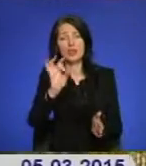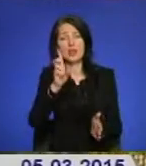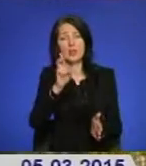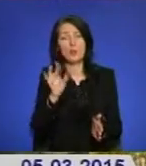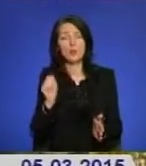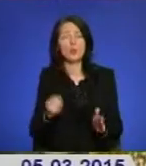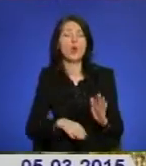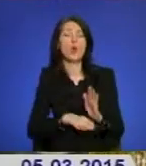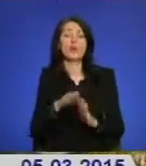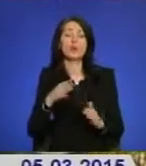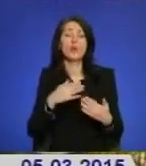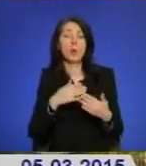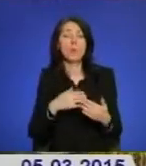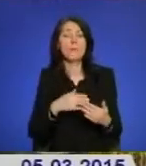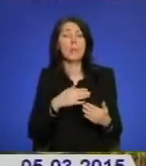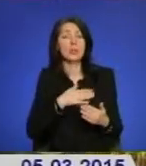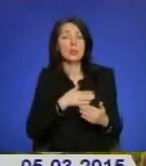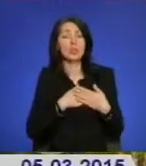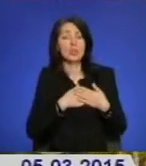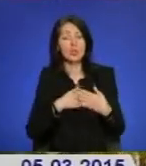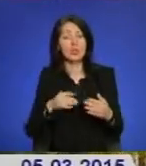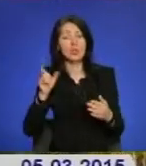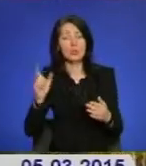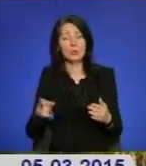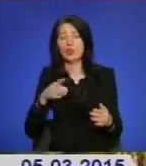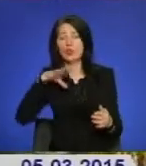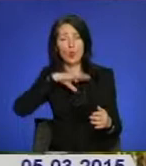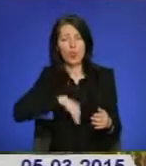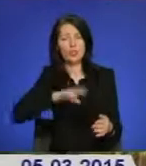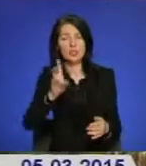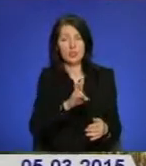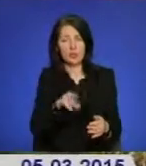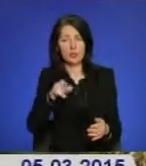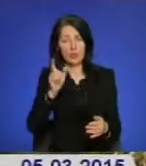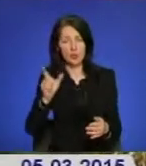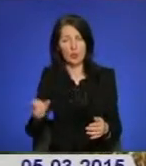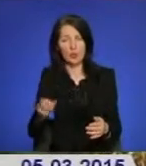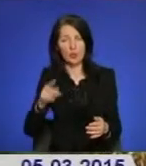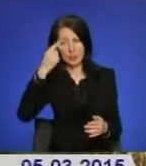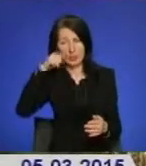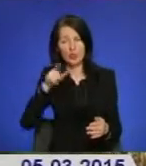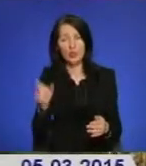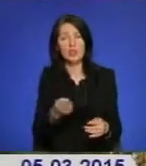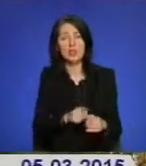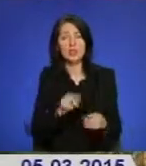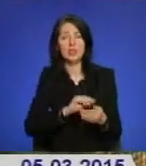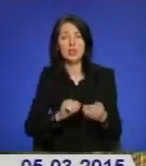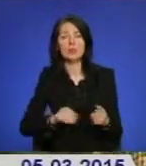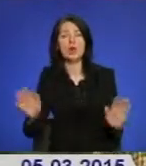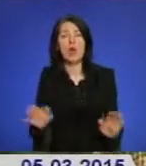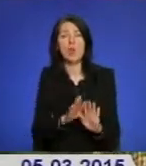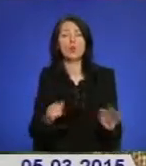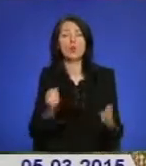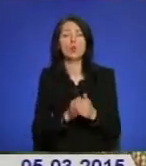високопатріотичної особистості духовної священником він був Як ми знаємо людина яка написала музику до державного